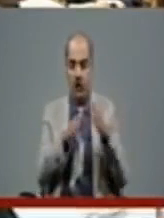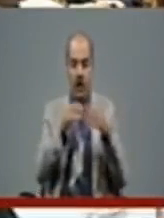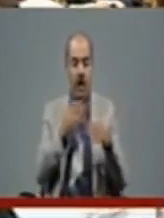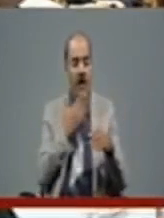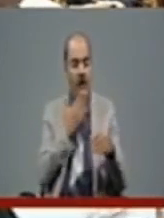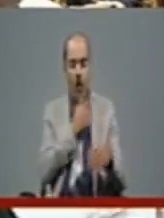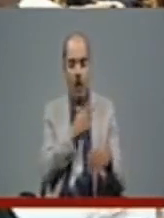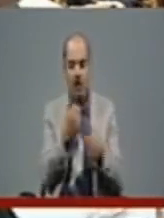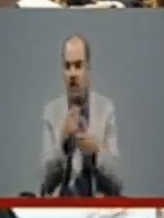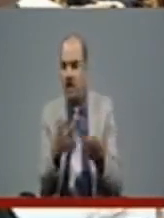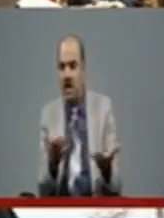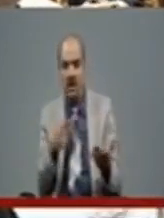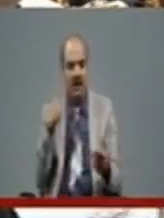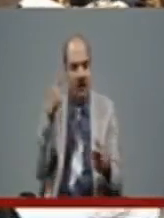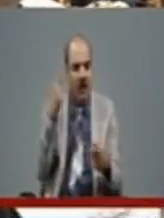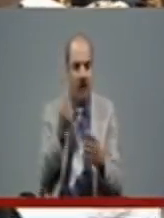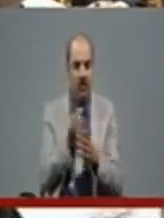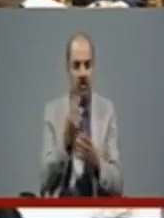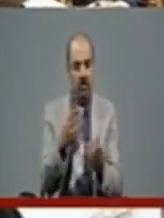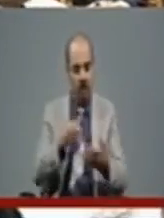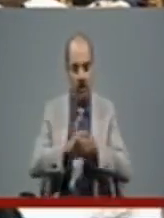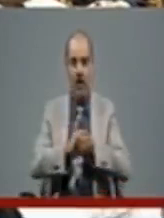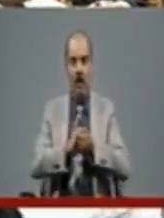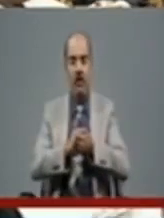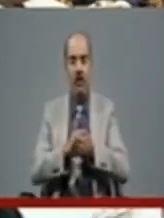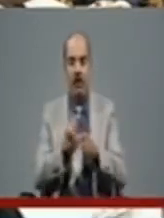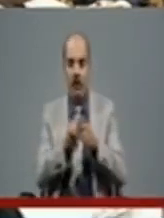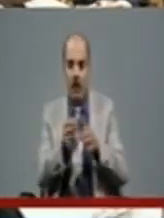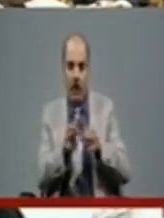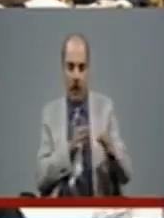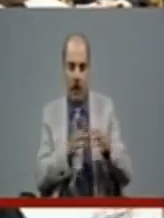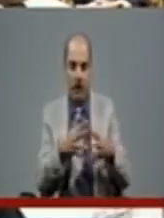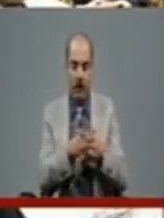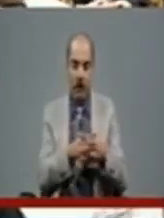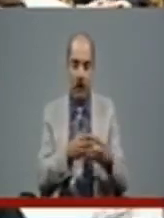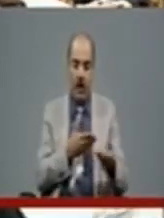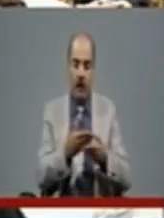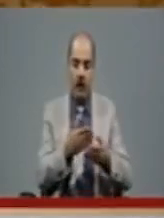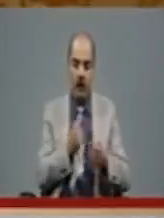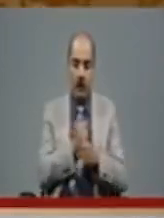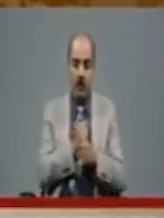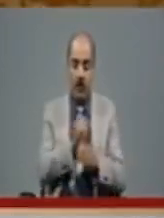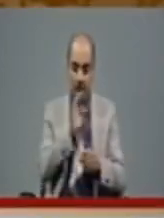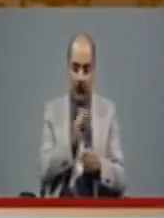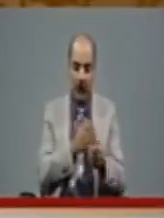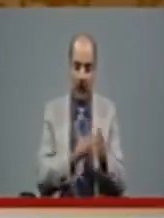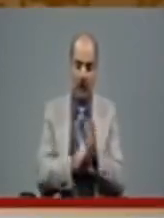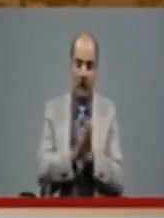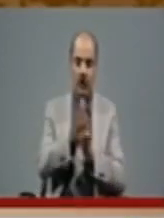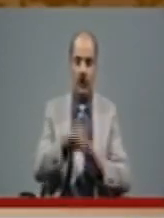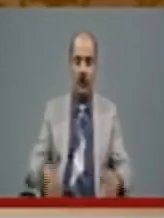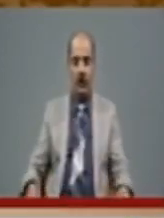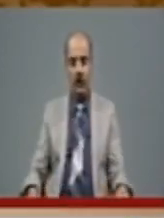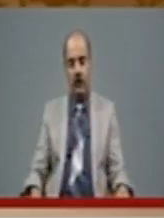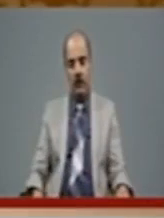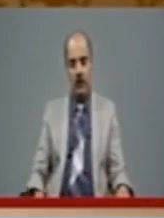ينقصنا إلا أن ده يتم تنسيقه والتعاون الإيجابي بيننا جميعا، وطبعا